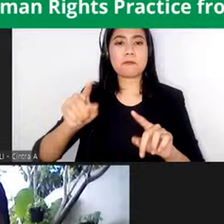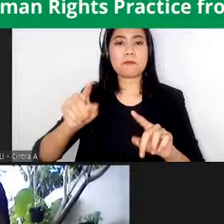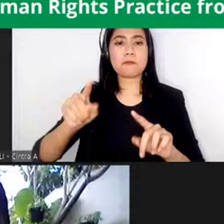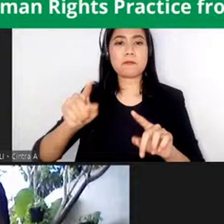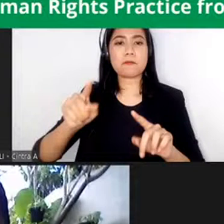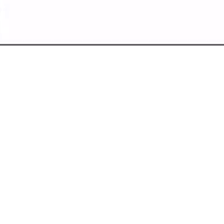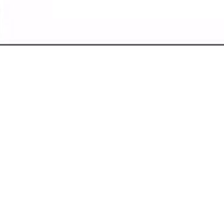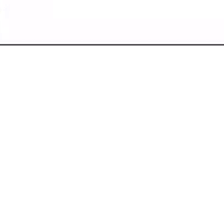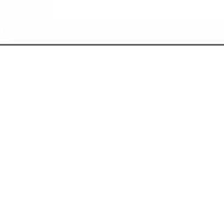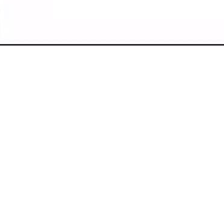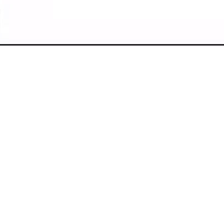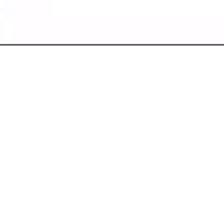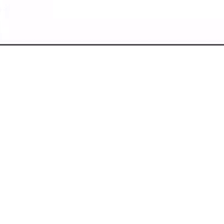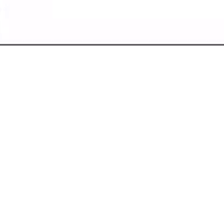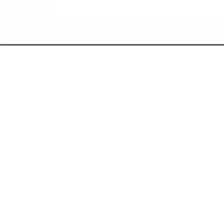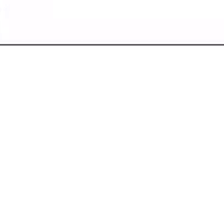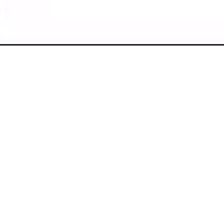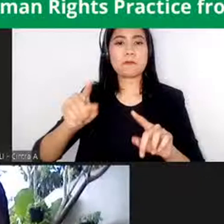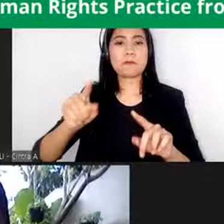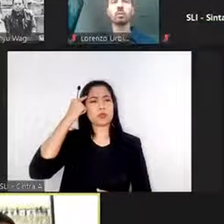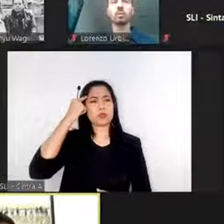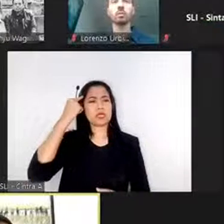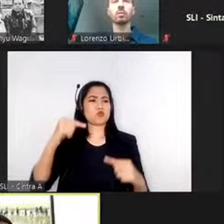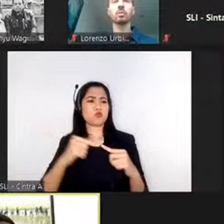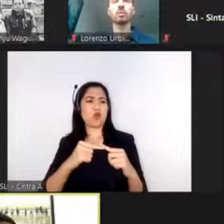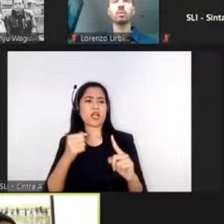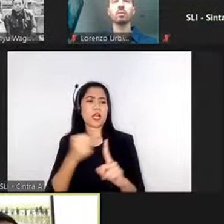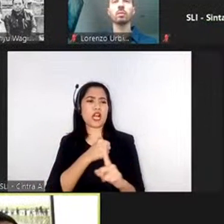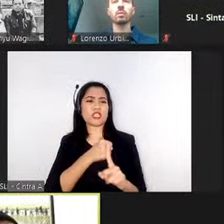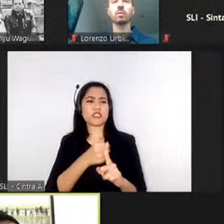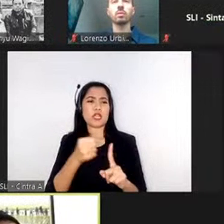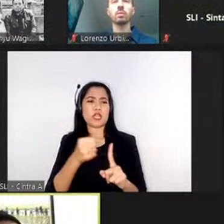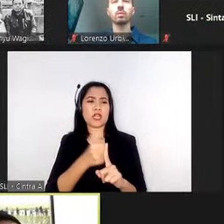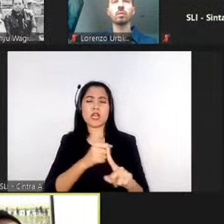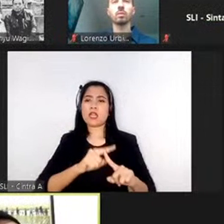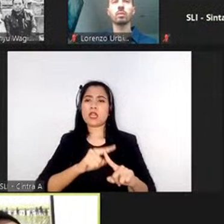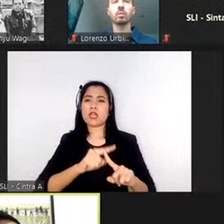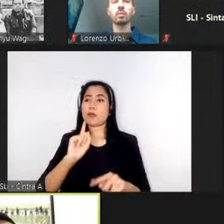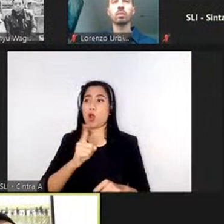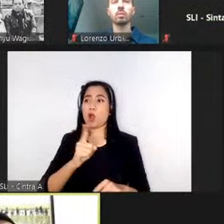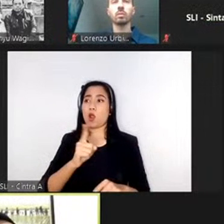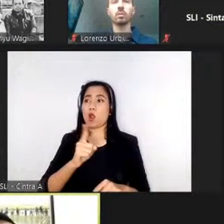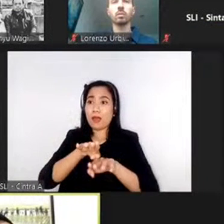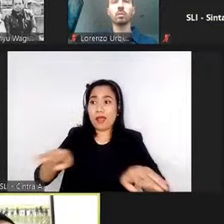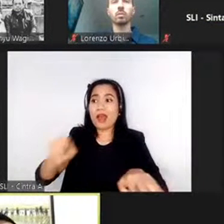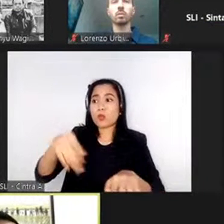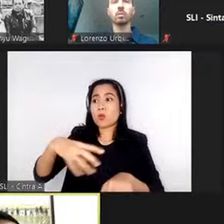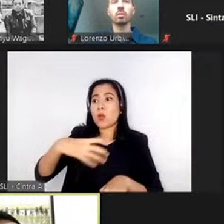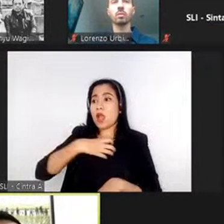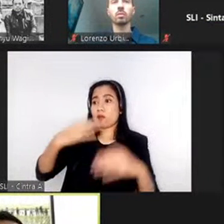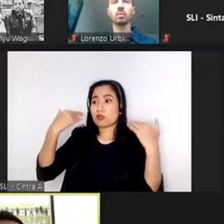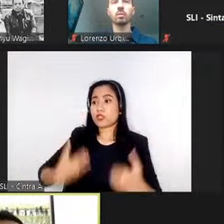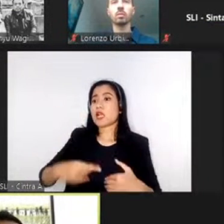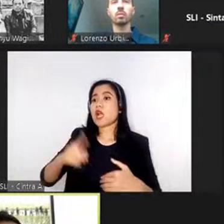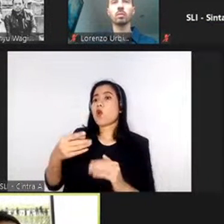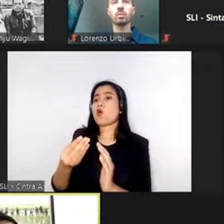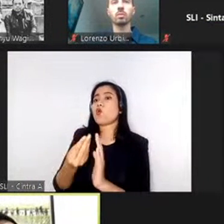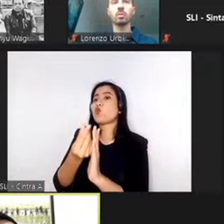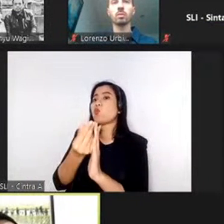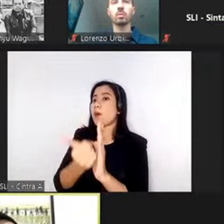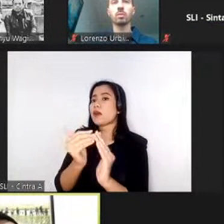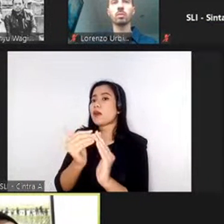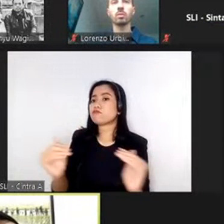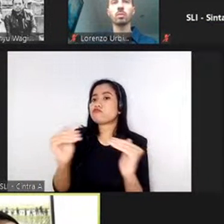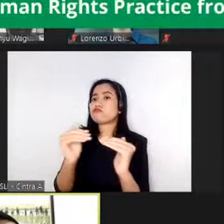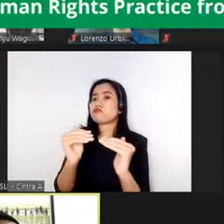ee kekerasan gitu ya padahal kalau sebetulnya kalau di di lapangan itu yang terjadi juga kalau up nya enggakir misalnya Yang susah